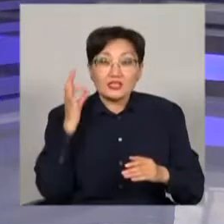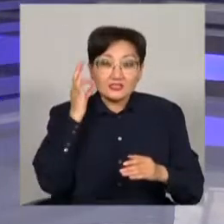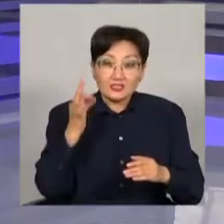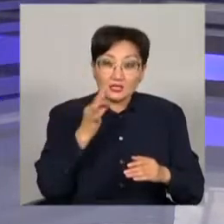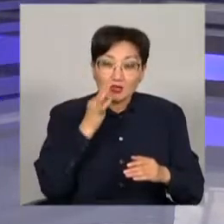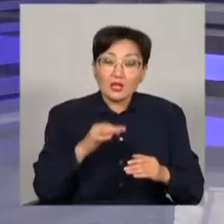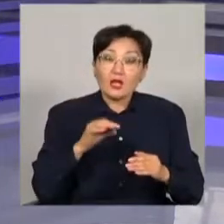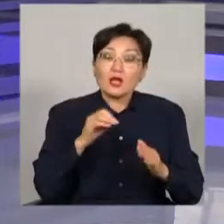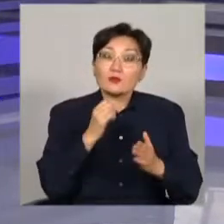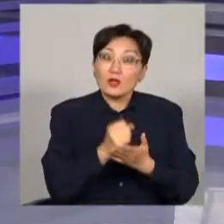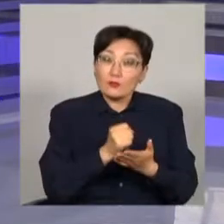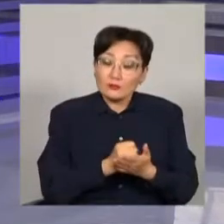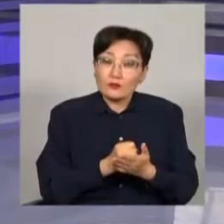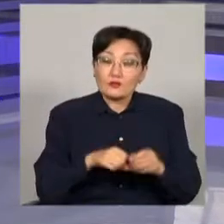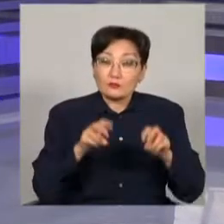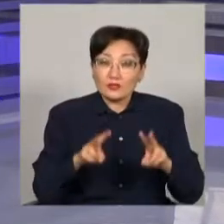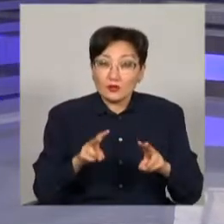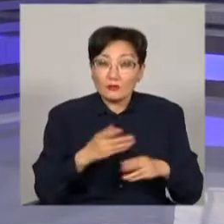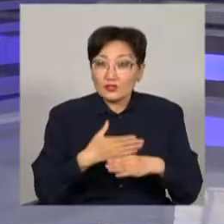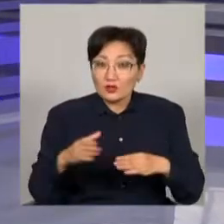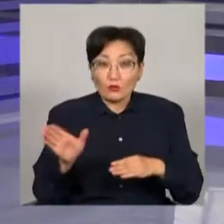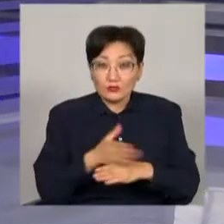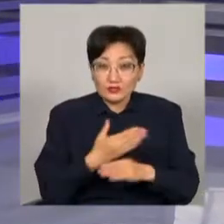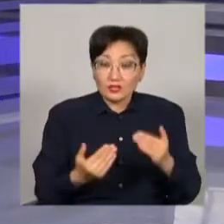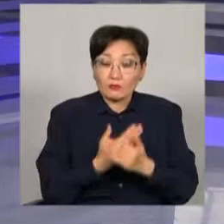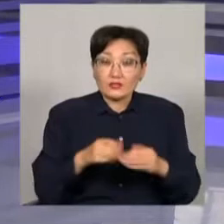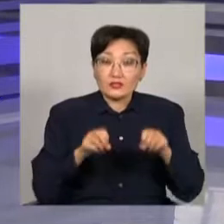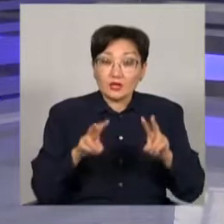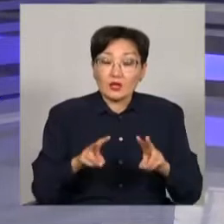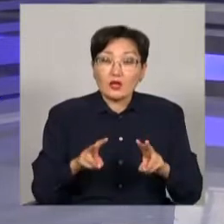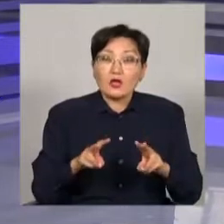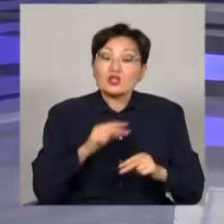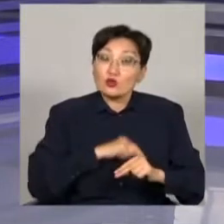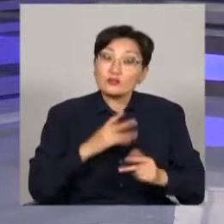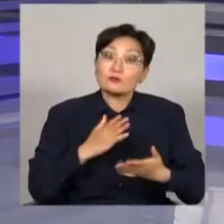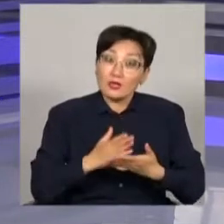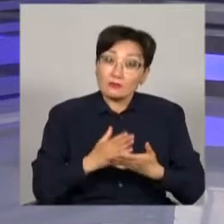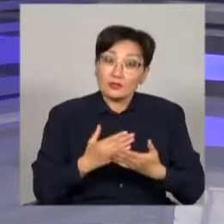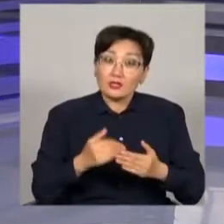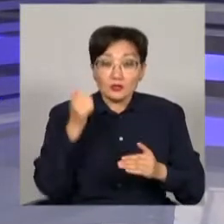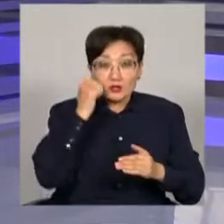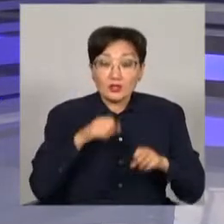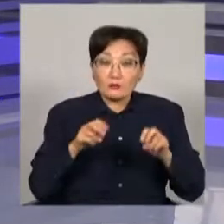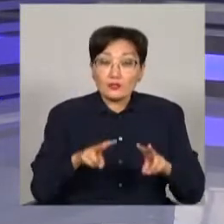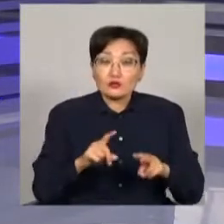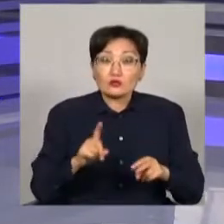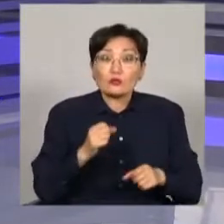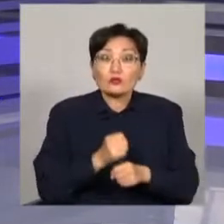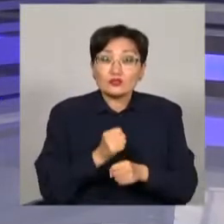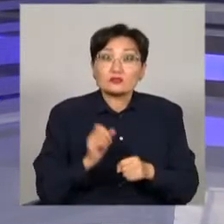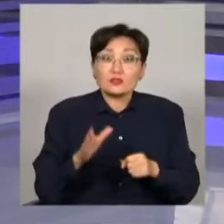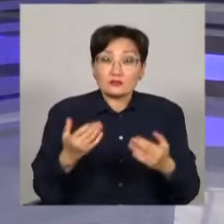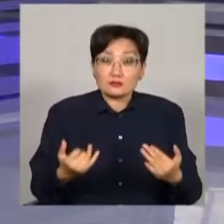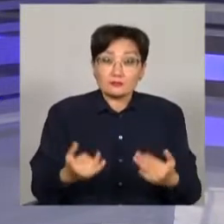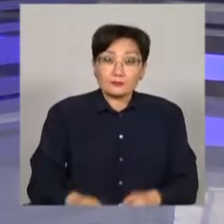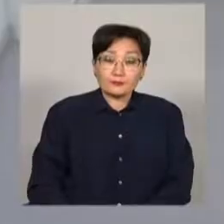сметашы сияқты мамандықтар бұдан былай оқытылмайды. Жаңа мамандықтарға нарықта жұмыс бар ма? Ескі мамандық иелері қайтпек? Тілші